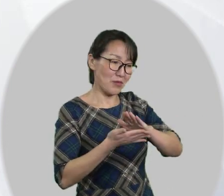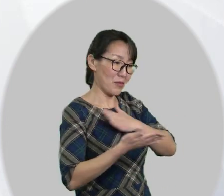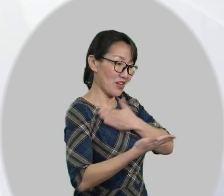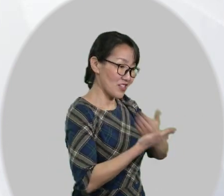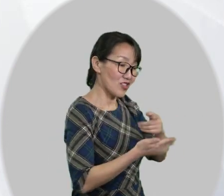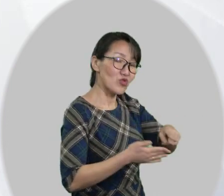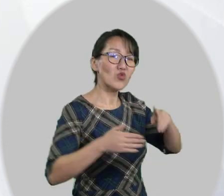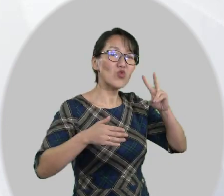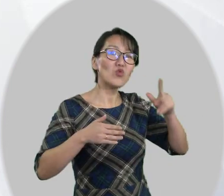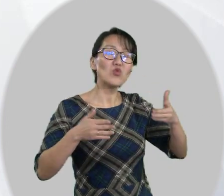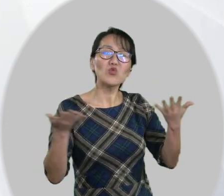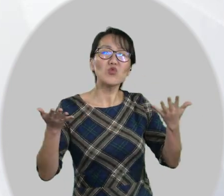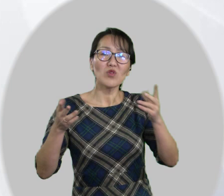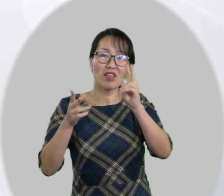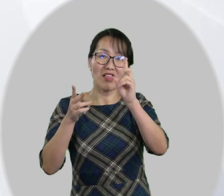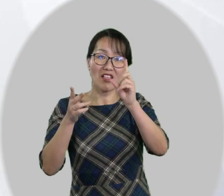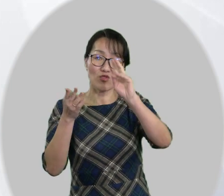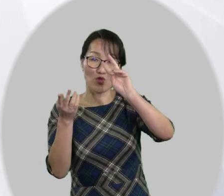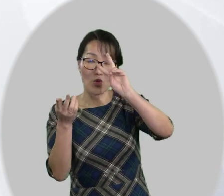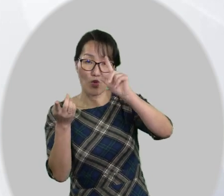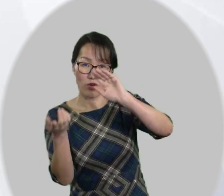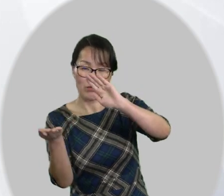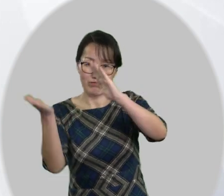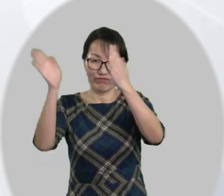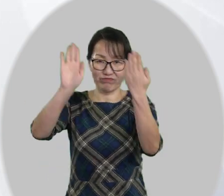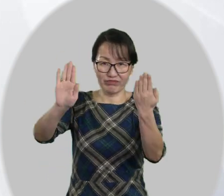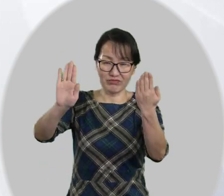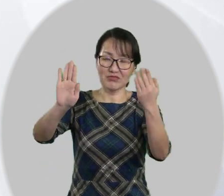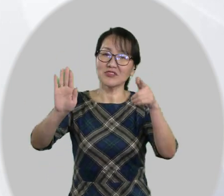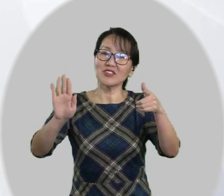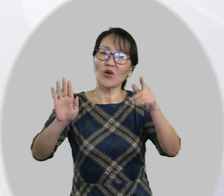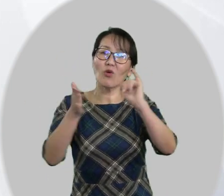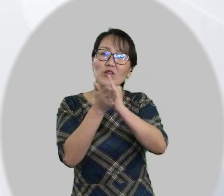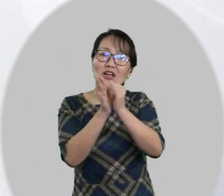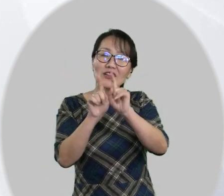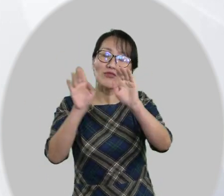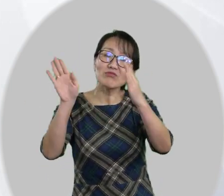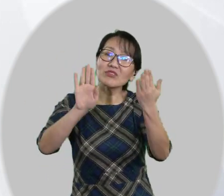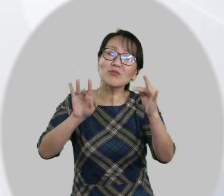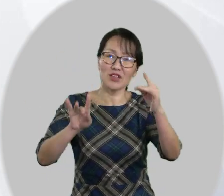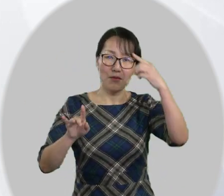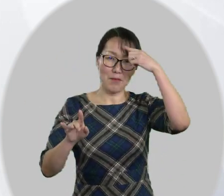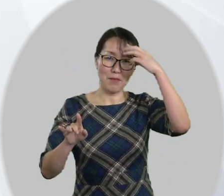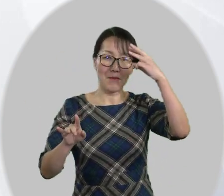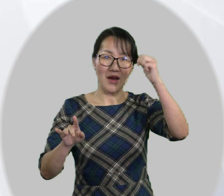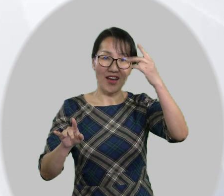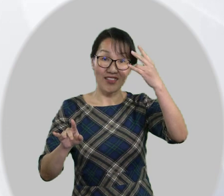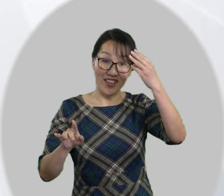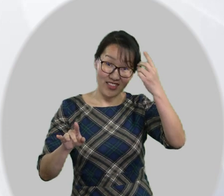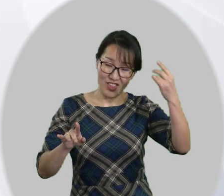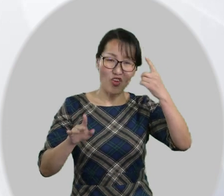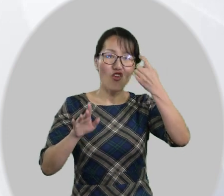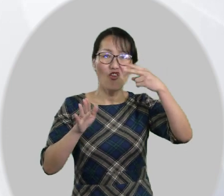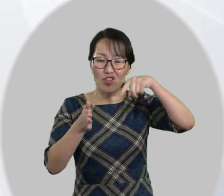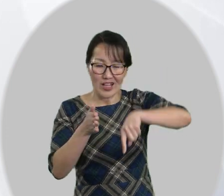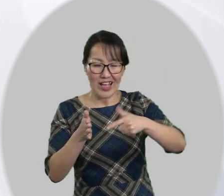баярлсан гэдэг үг маань бол хэл зүгээр илэрхийлвэл магнат энийх хөлн газар хөрөхгүй байх гэсэн хэл зүгүүд төр илэрхийж болох